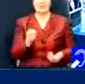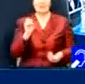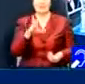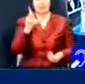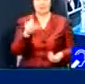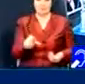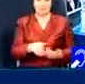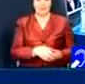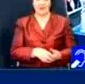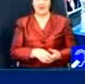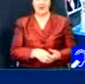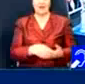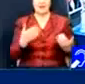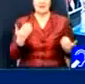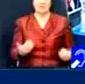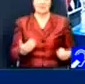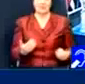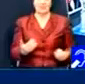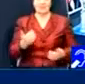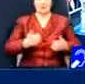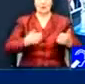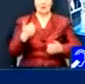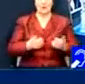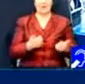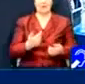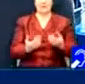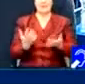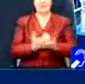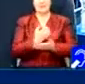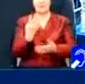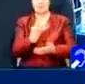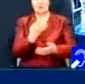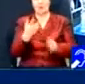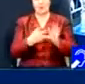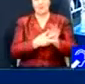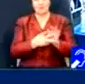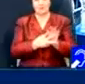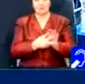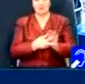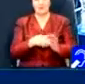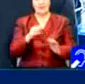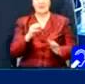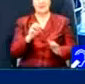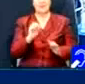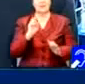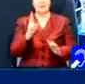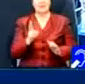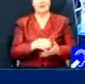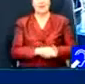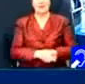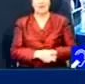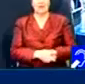человек участвуют в турнире. Мы разыгрываем 48 комплектов наград. Ну